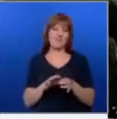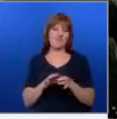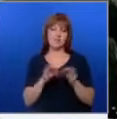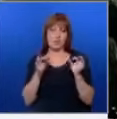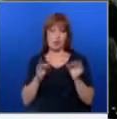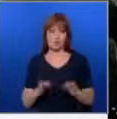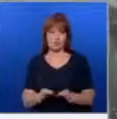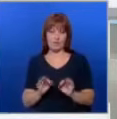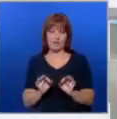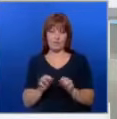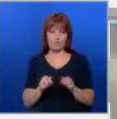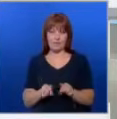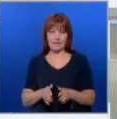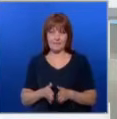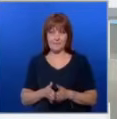установена.